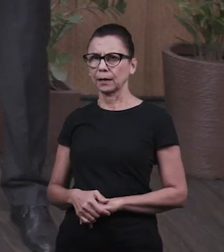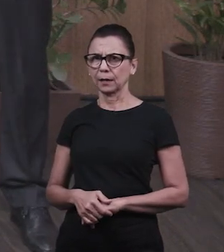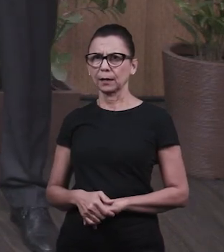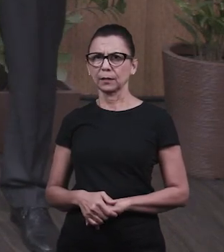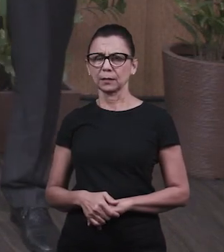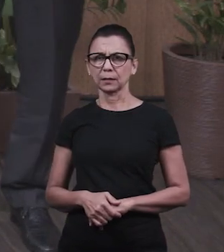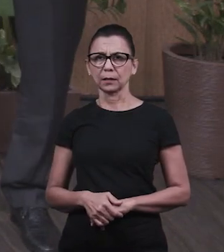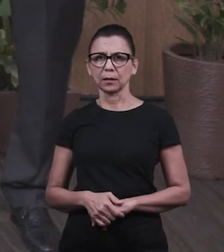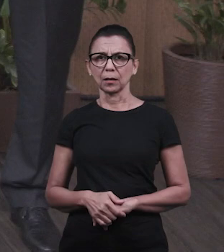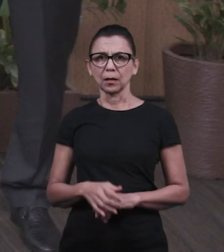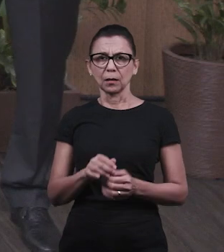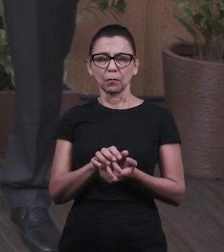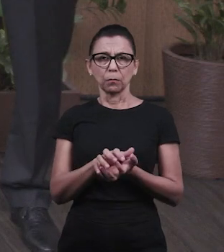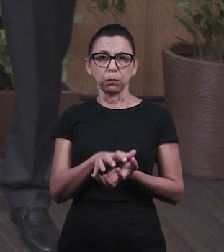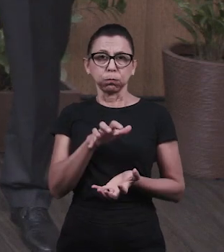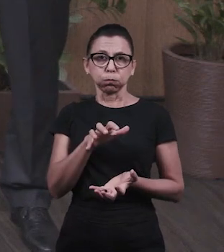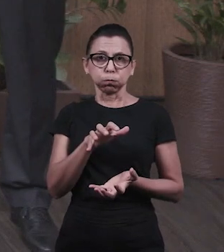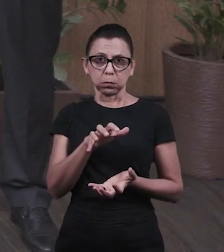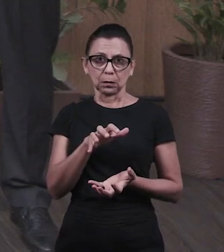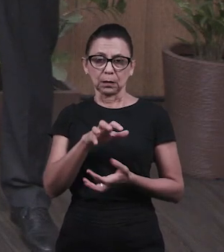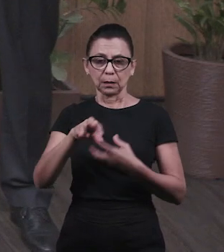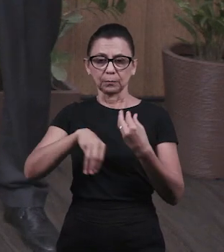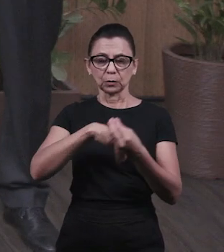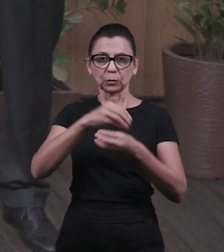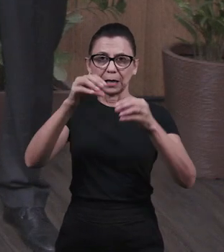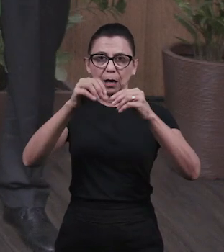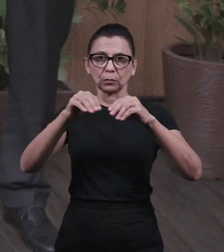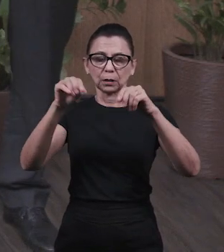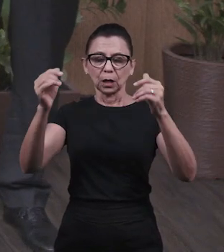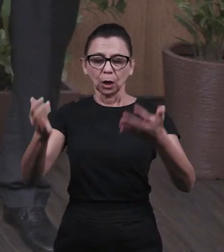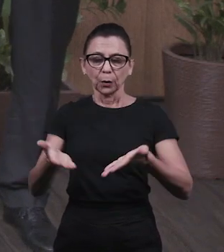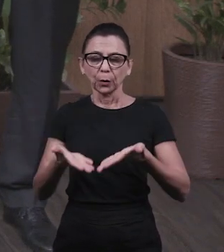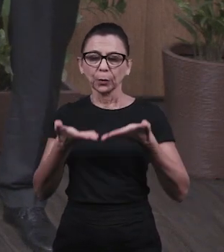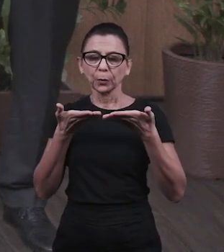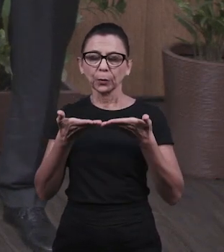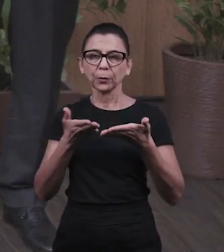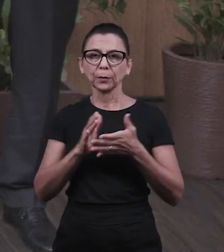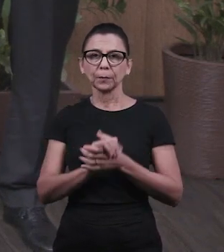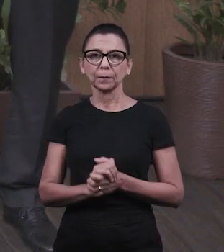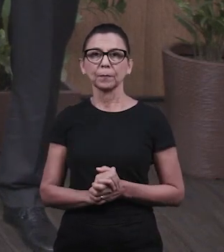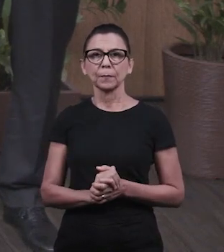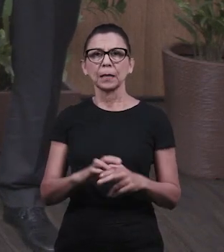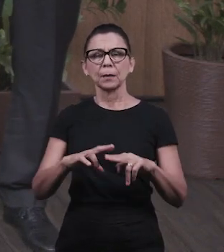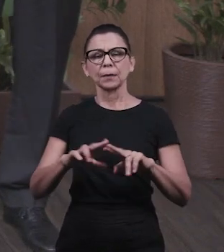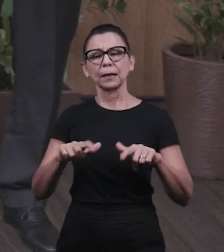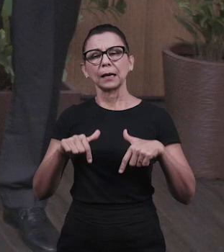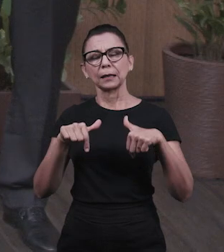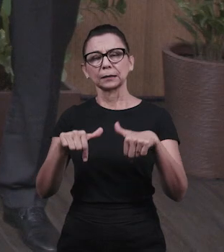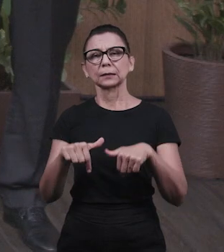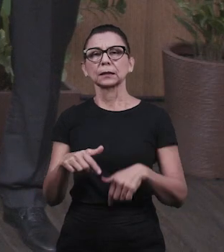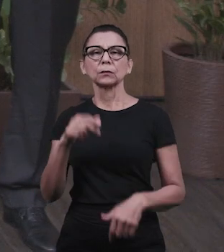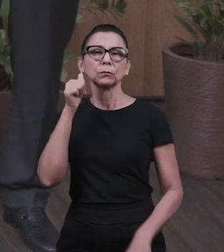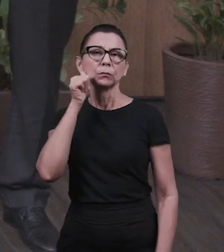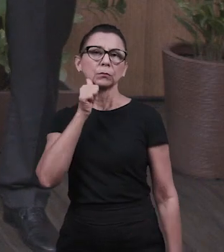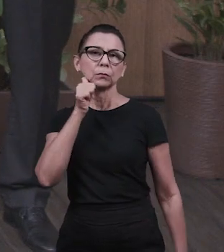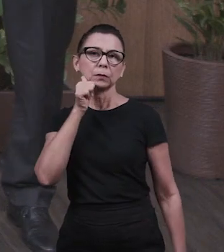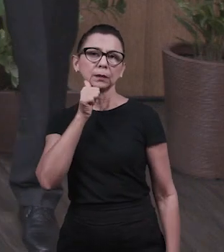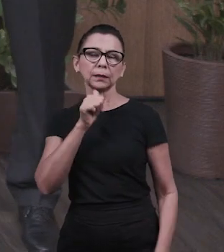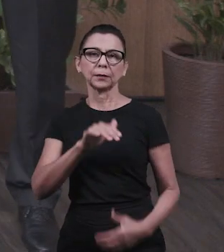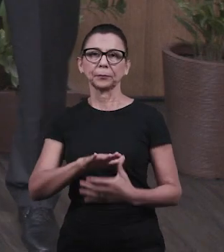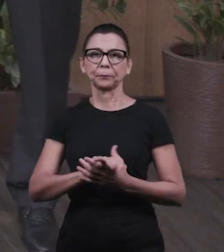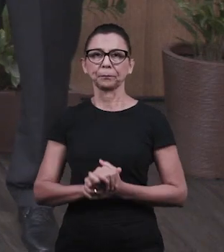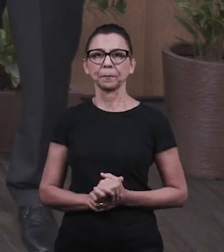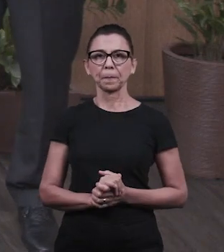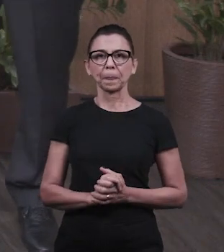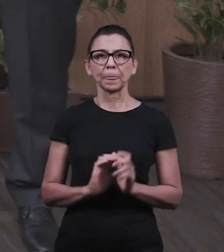три меры муки действием женщины. И слово «женщина» в Ветхом Завете используется